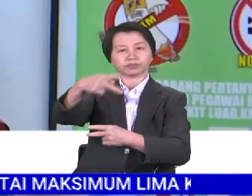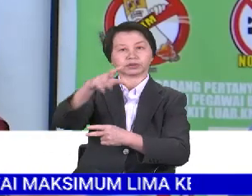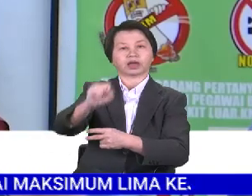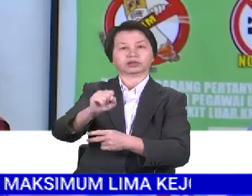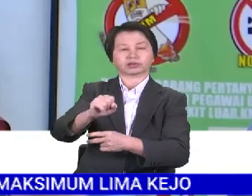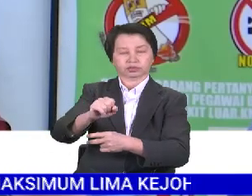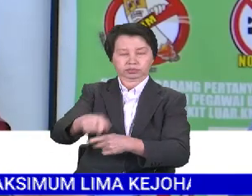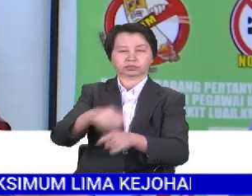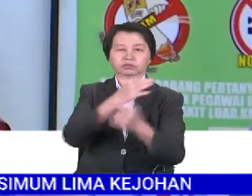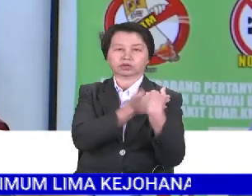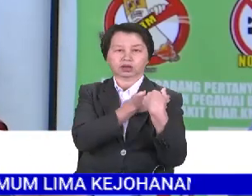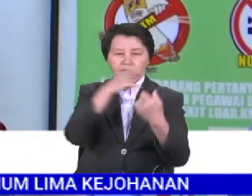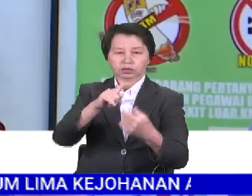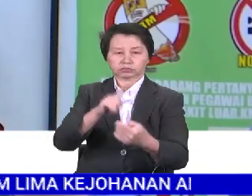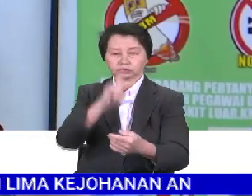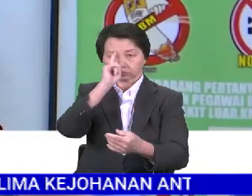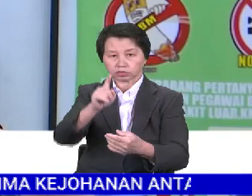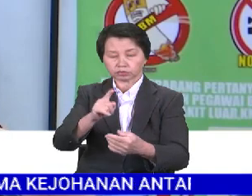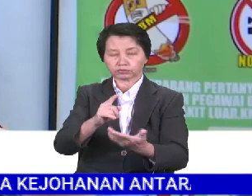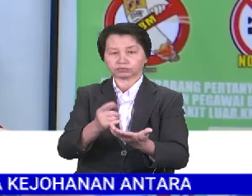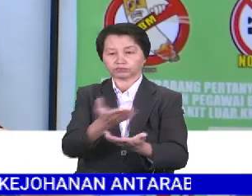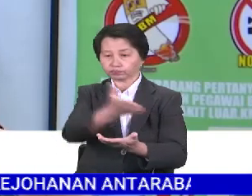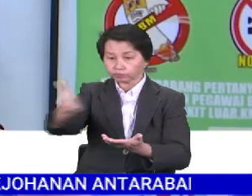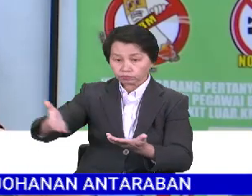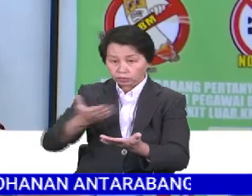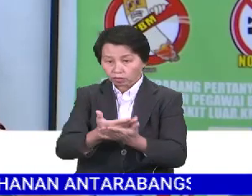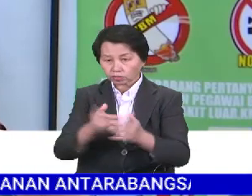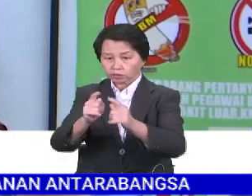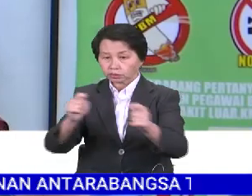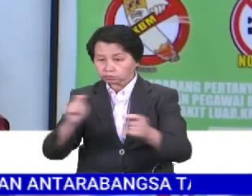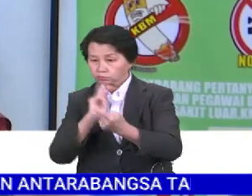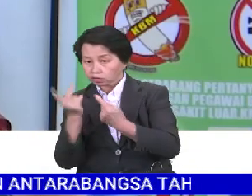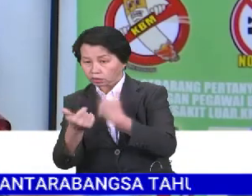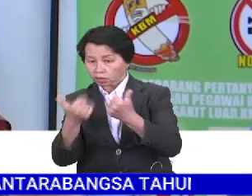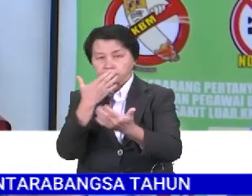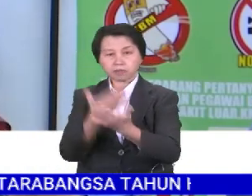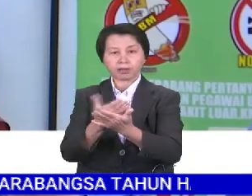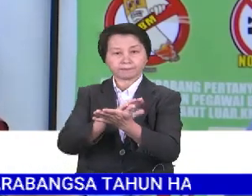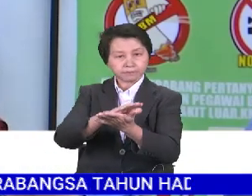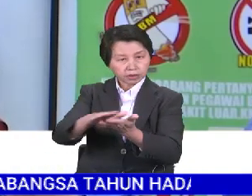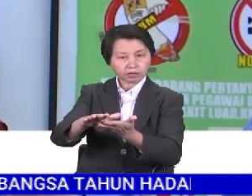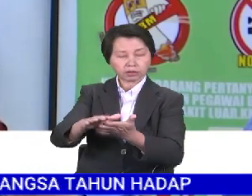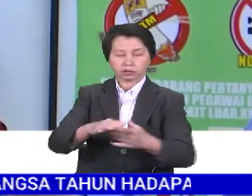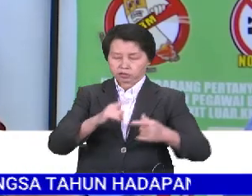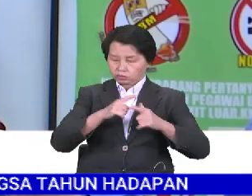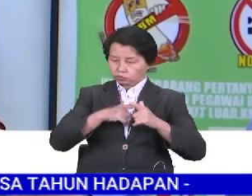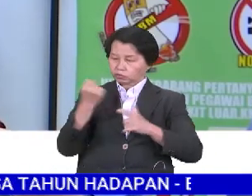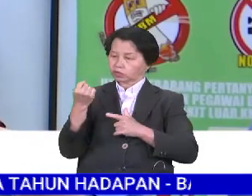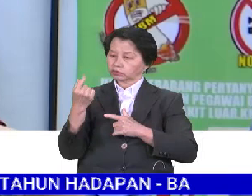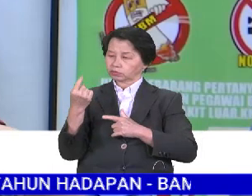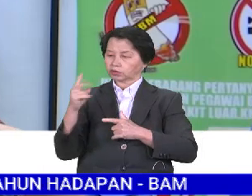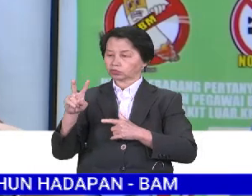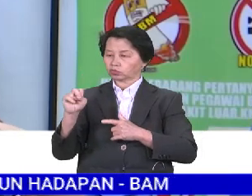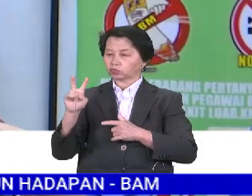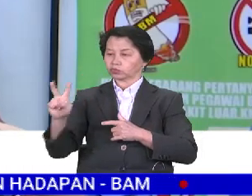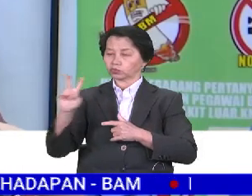berkenaan untuk kita memastikan supaya segalanya berada dalam keadaan yang baik. Jadi sejak November 2022